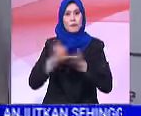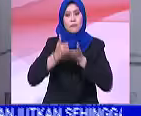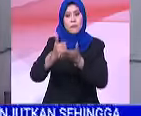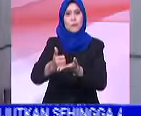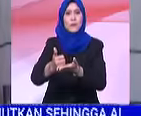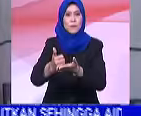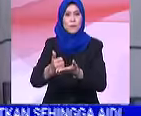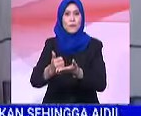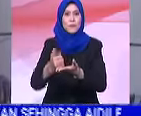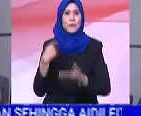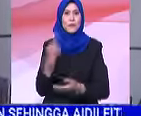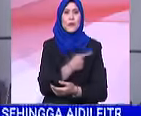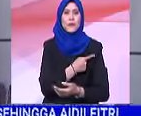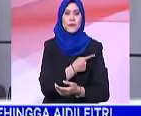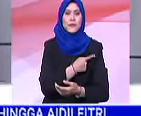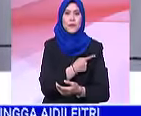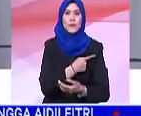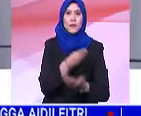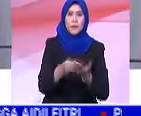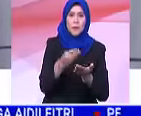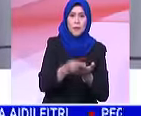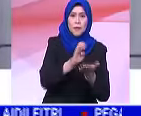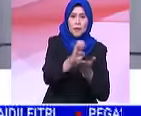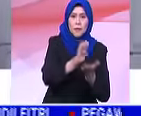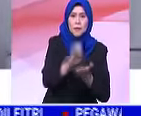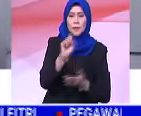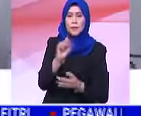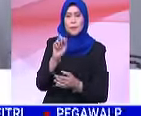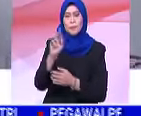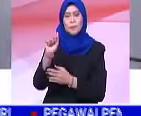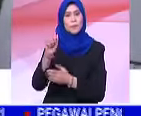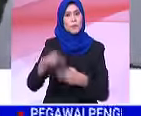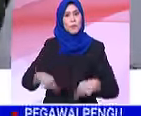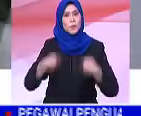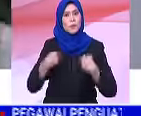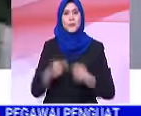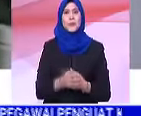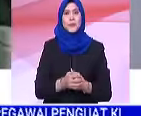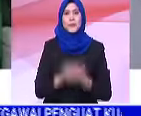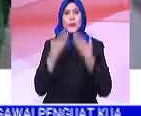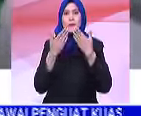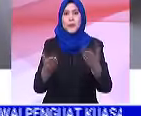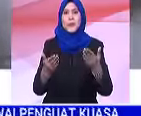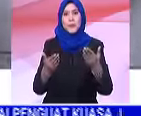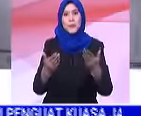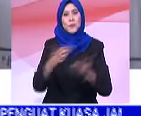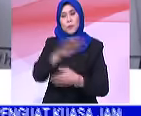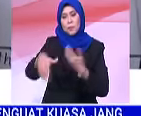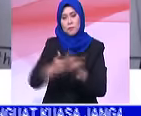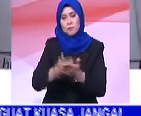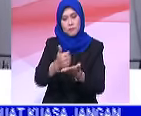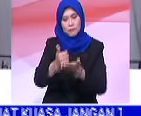kami dalam sara hidup kami semua. Terima kasih juga untuk semua bantuan